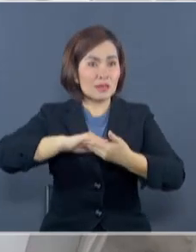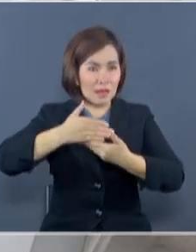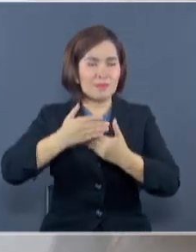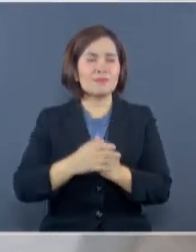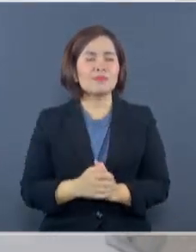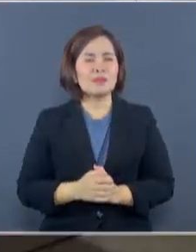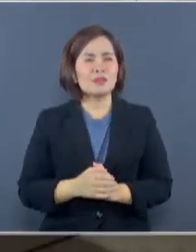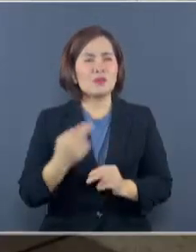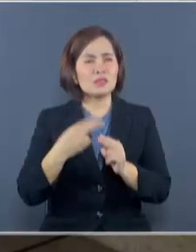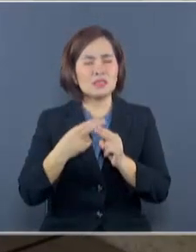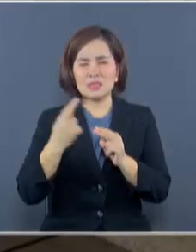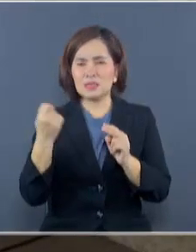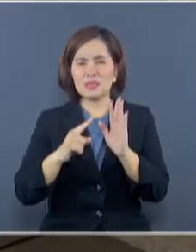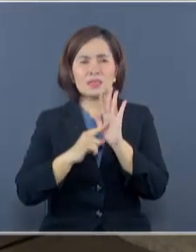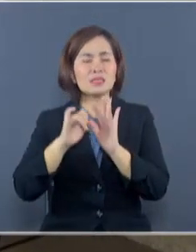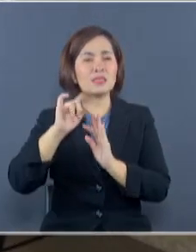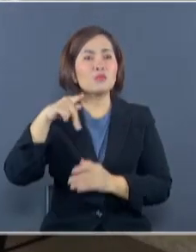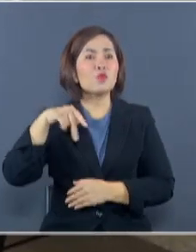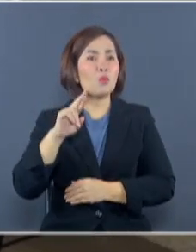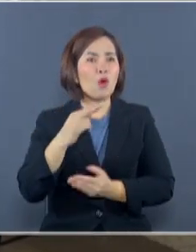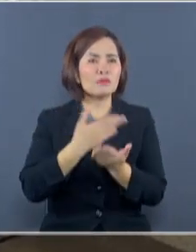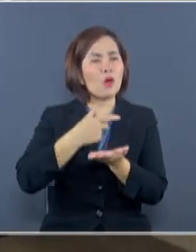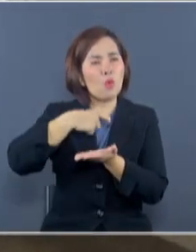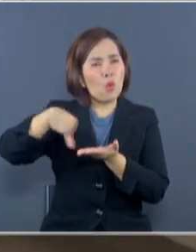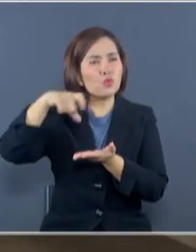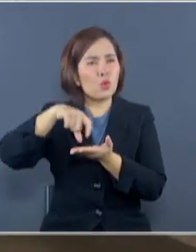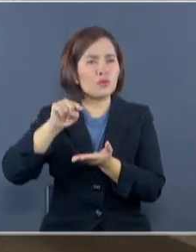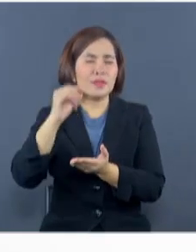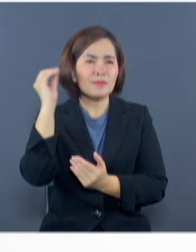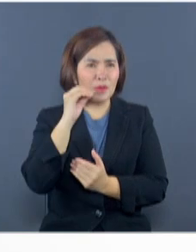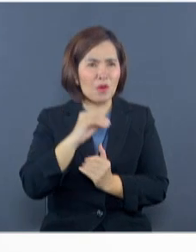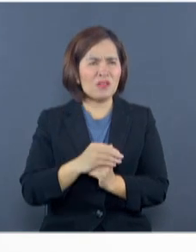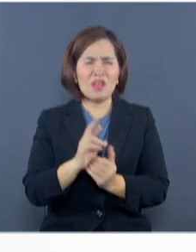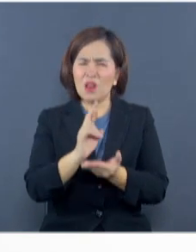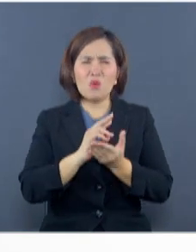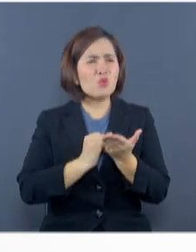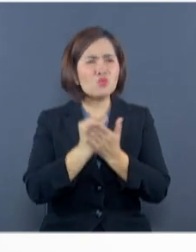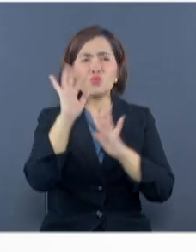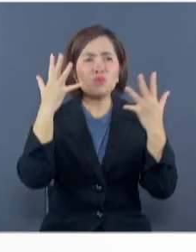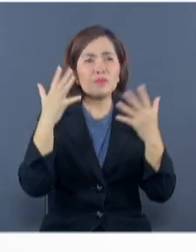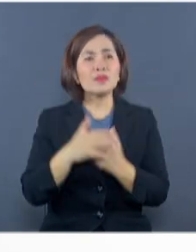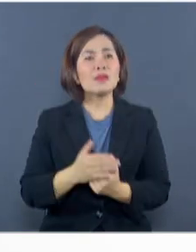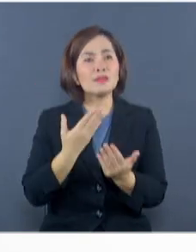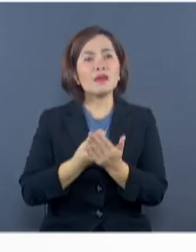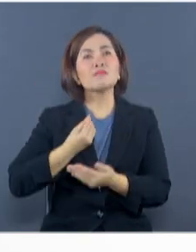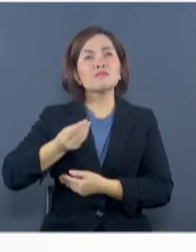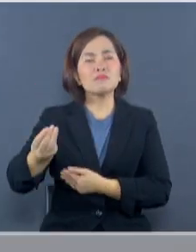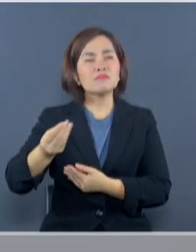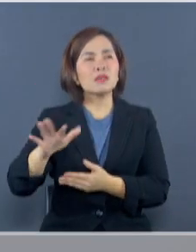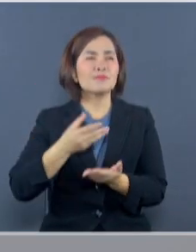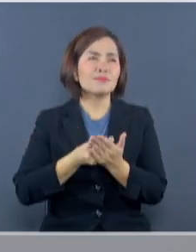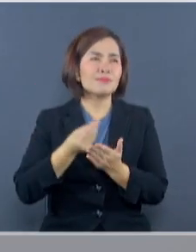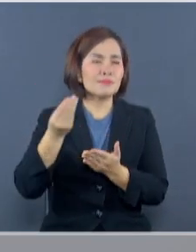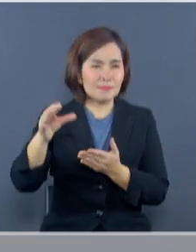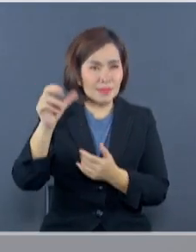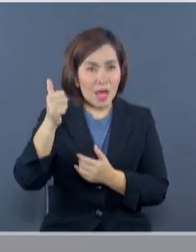ชีนายธัญพรโอนบัญชีเนี้ยเรื่อยมาแต่ที่ผ่านมาไม่ถูกรางวัลไงก็เลยให้เงินเข้าไปเฉยๆเราไม่ได้ร